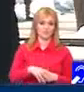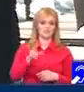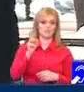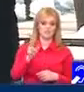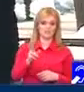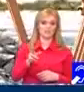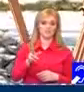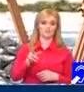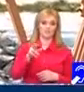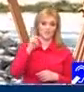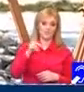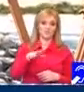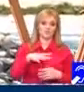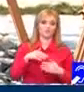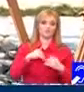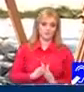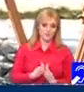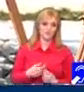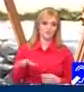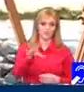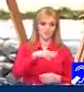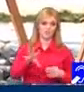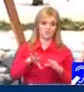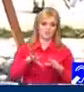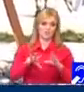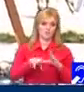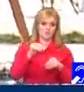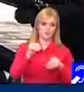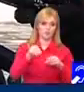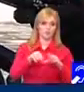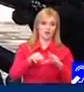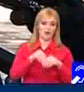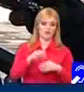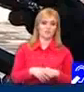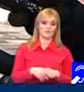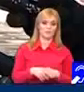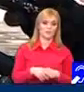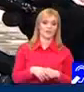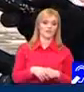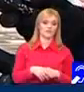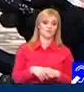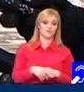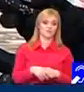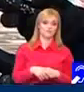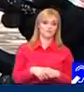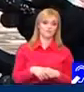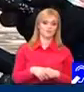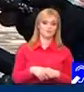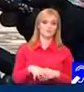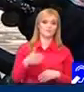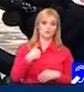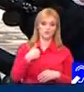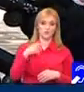mai apatici în sensul exercitării dreptului de vot. Și în ultimul rând, un număr destul de impunător de alegători